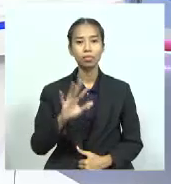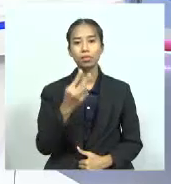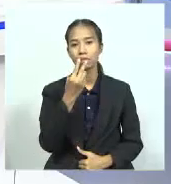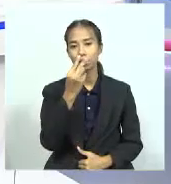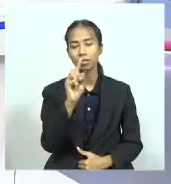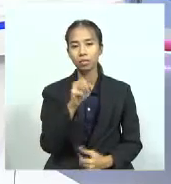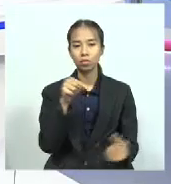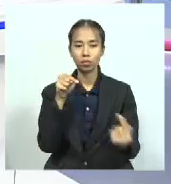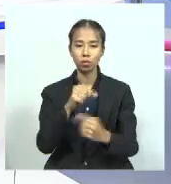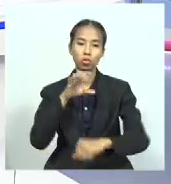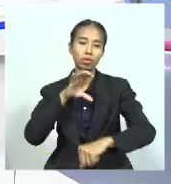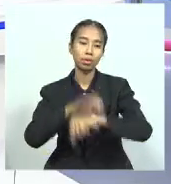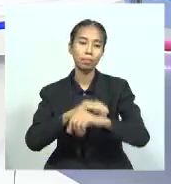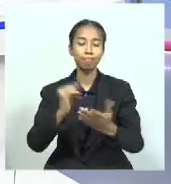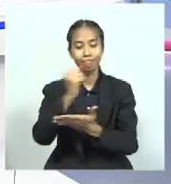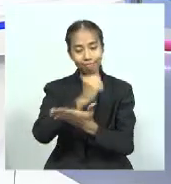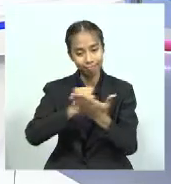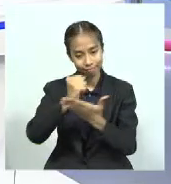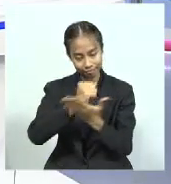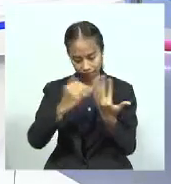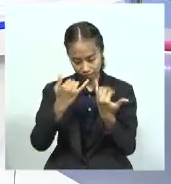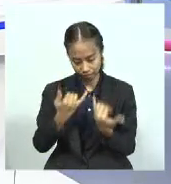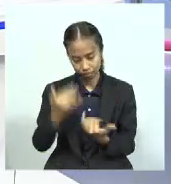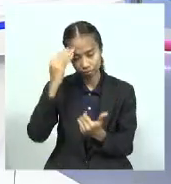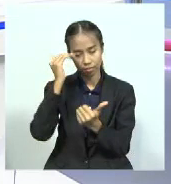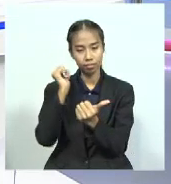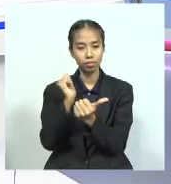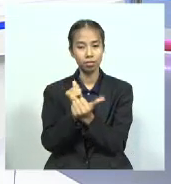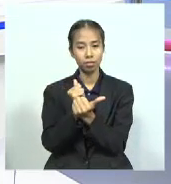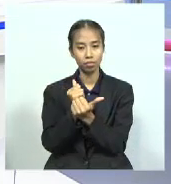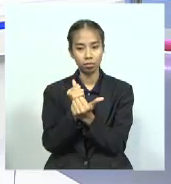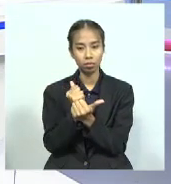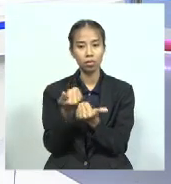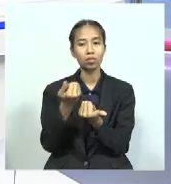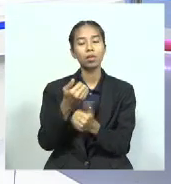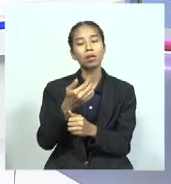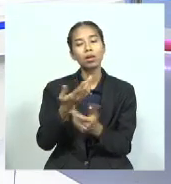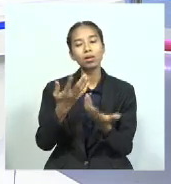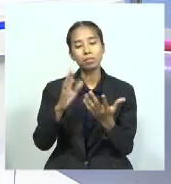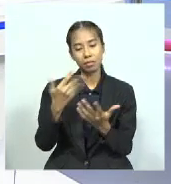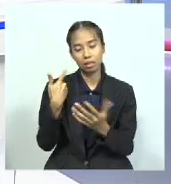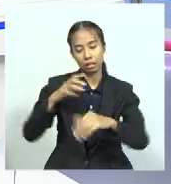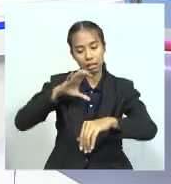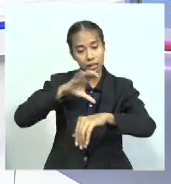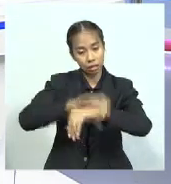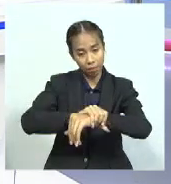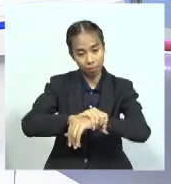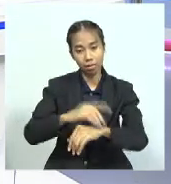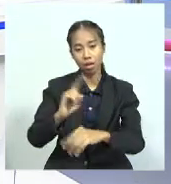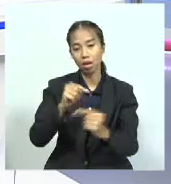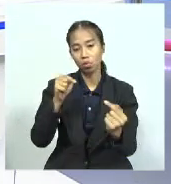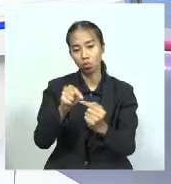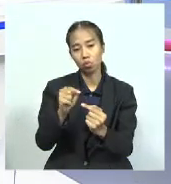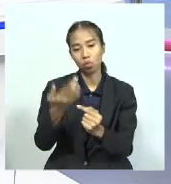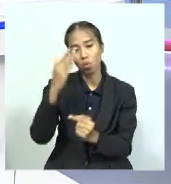มาดูการปราบปรามยาเสพติดนะคะล่าสุดเนี่ยตำรวจได้แถลงผลการจับกุมขบวนการค้ายาเสพติดรายสำคัญเป็นแหล่งผลิตน้ำมันกั